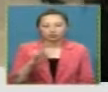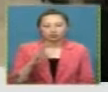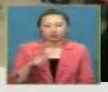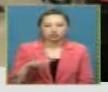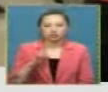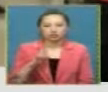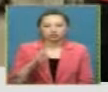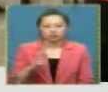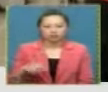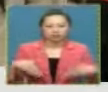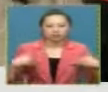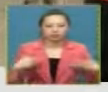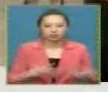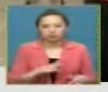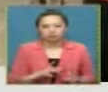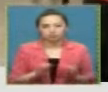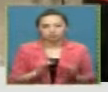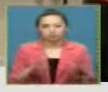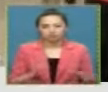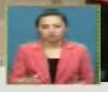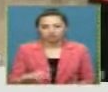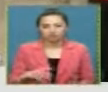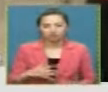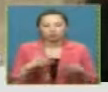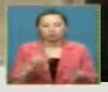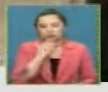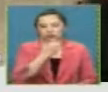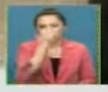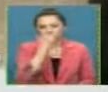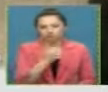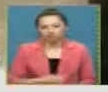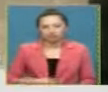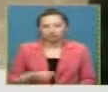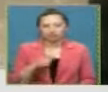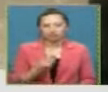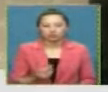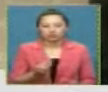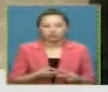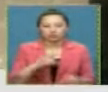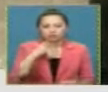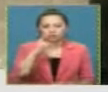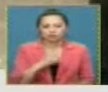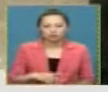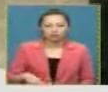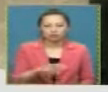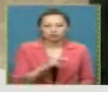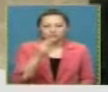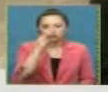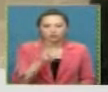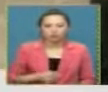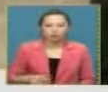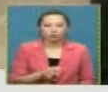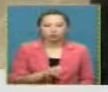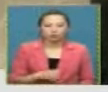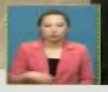хатшысы құттықтап жатыр мерекемізбен. Өте көп-көп рахмет. Бүгін біздің қазақстандықтарды, Шымкент облысының